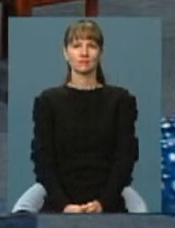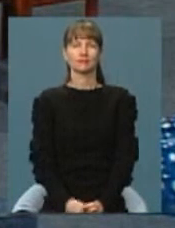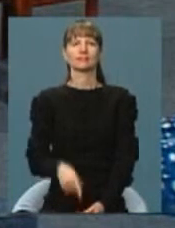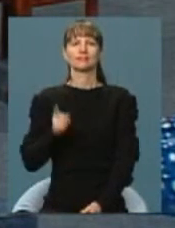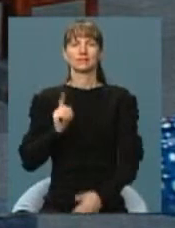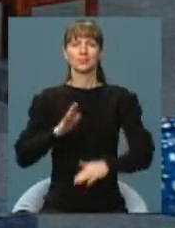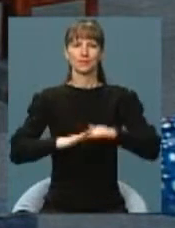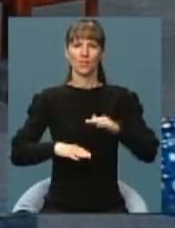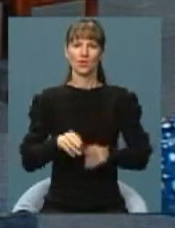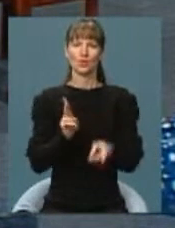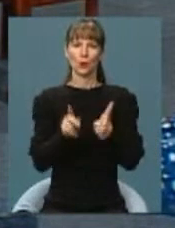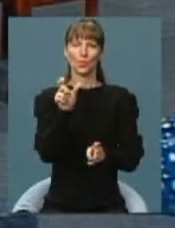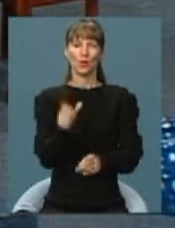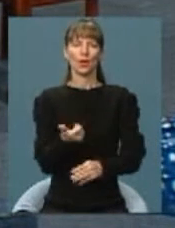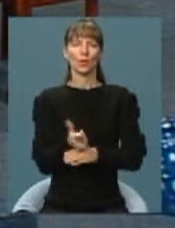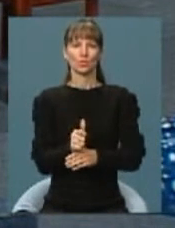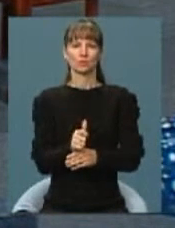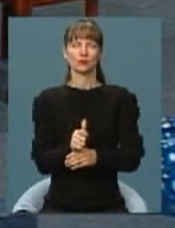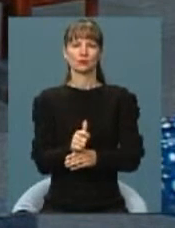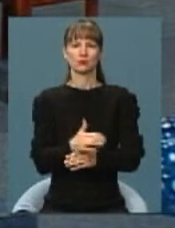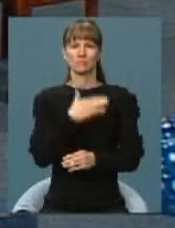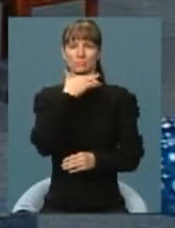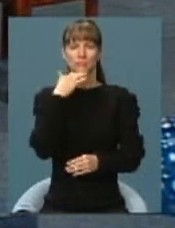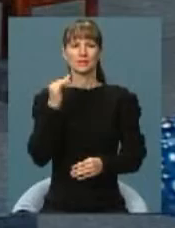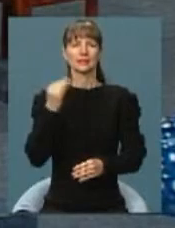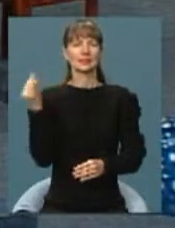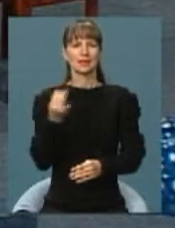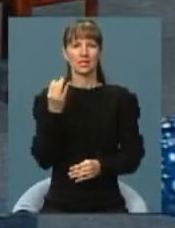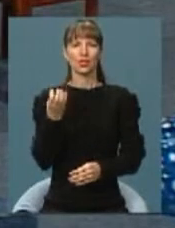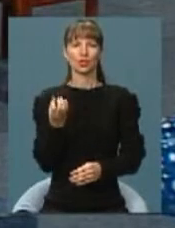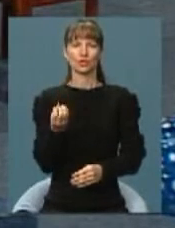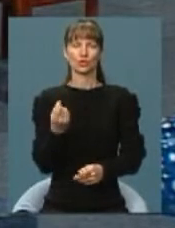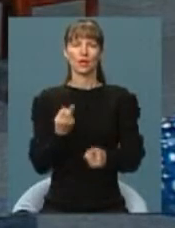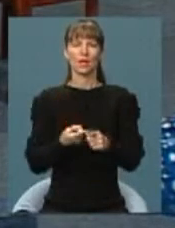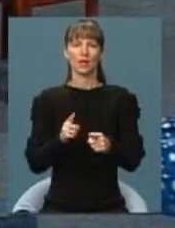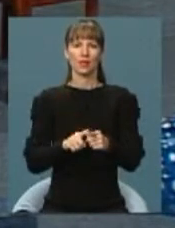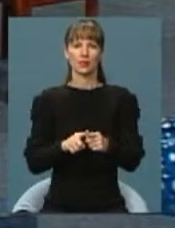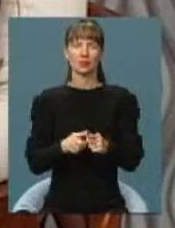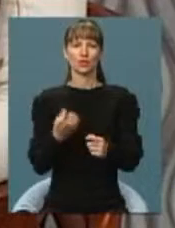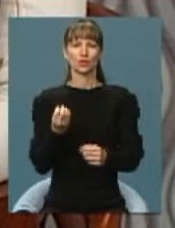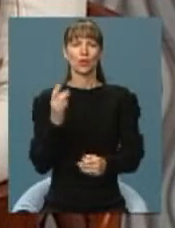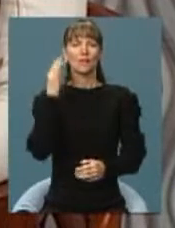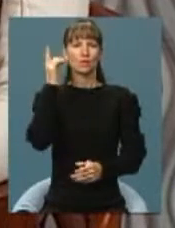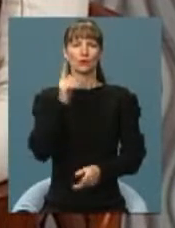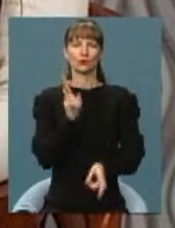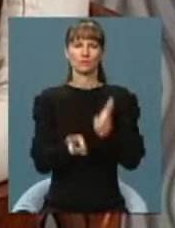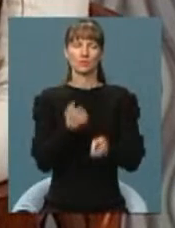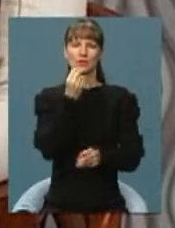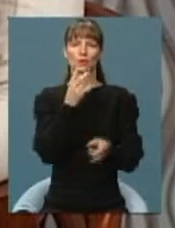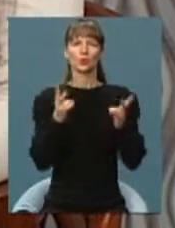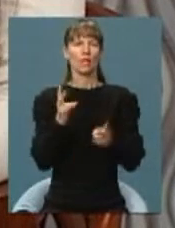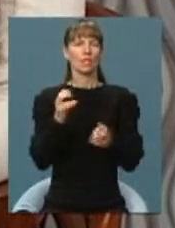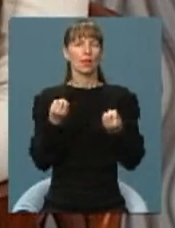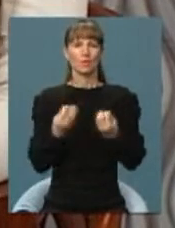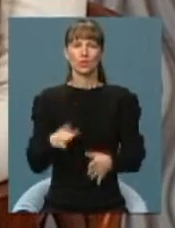Дійсно, професія кухаря дуже таки є насиченою та цікавою, а ще в ту ж, ну, в цю чергу і творчою, бо готувати їжу треба не